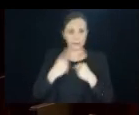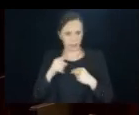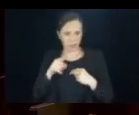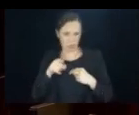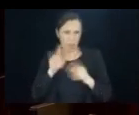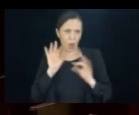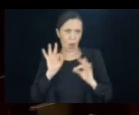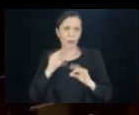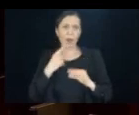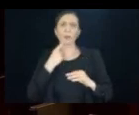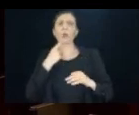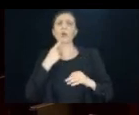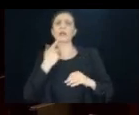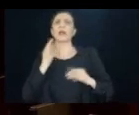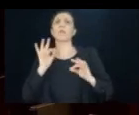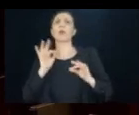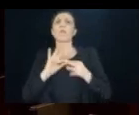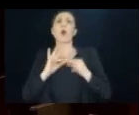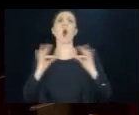consigliere,